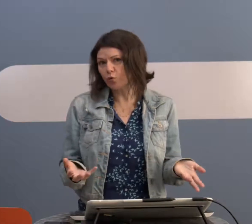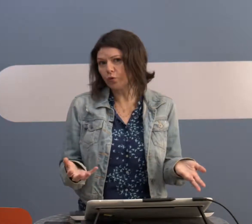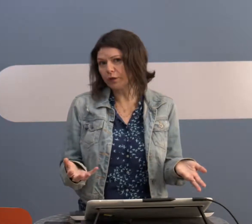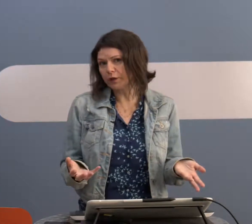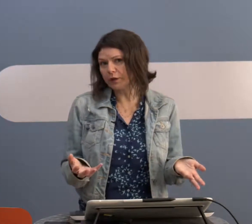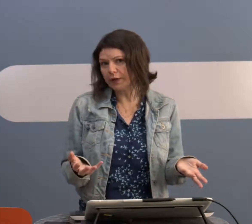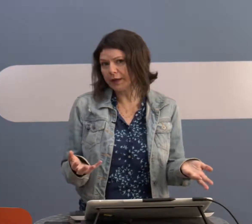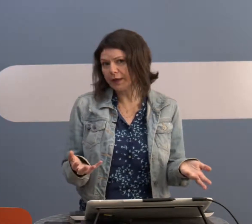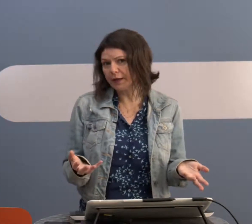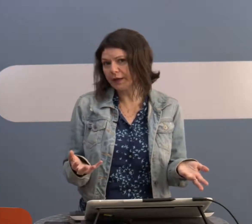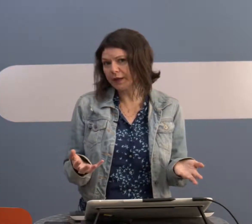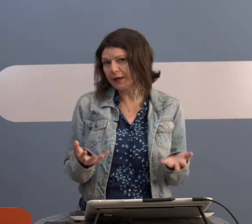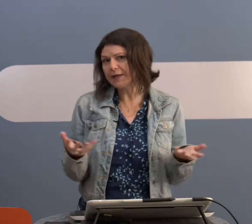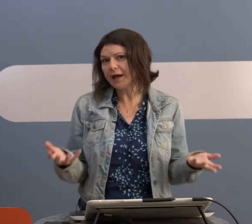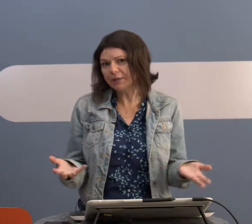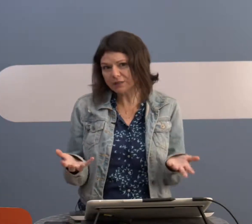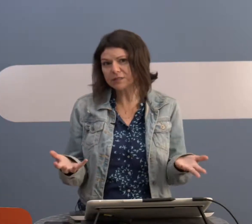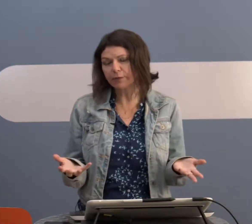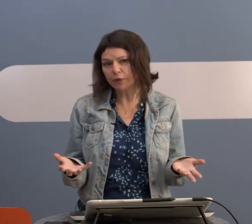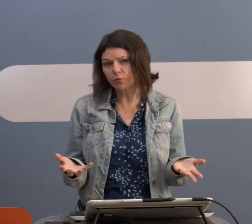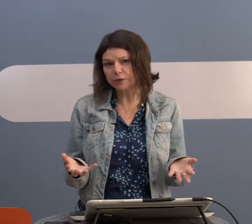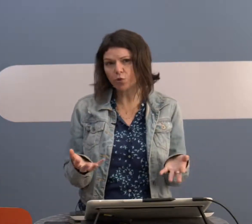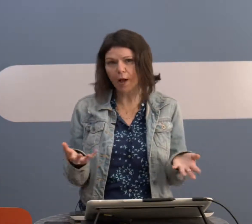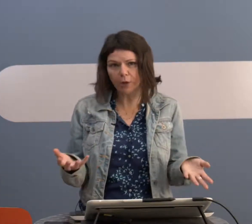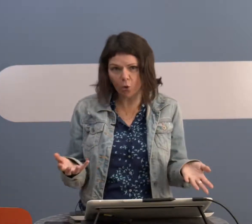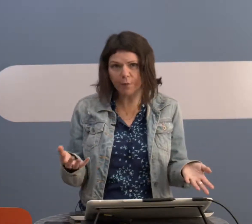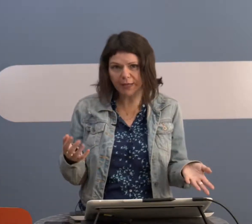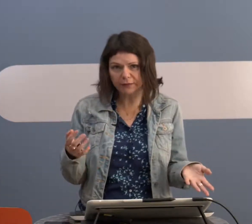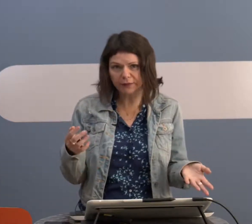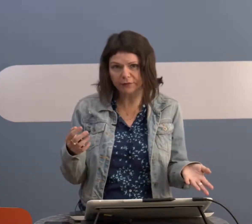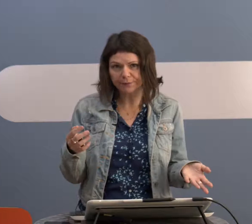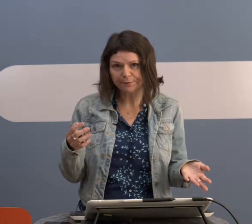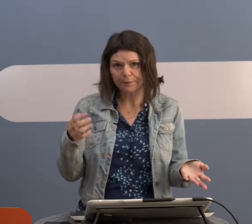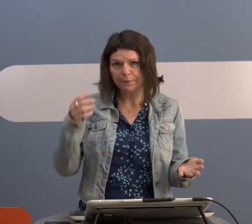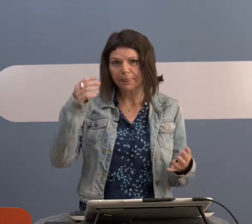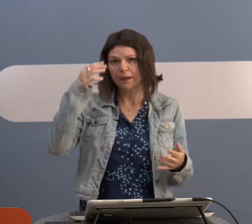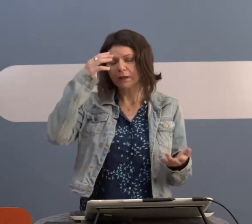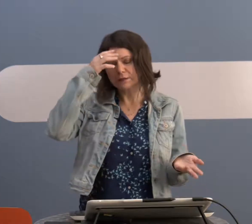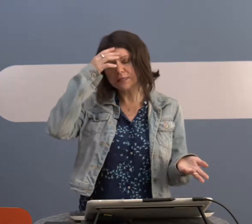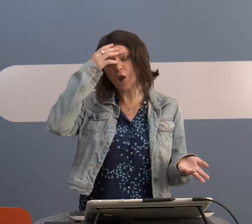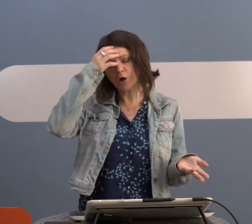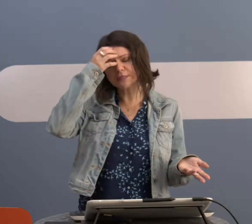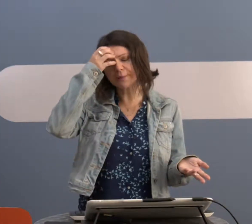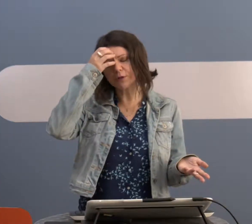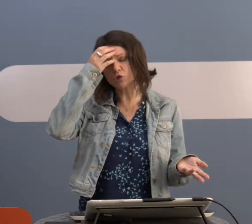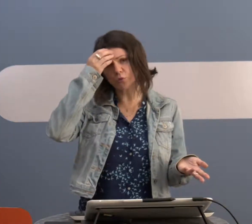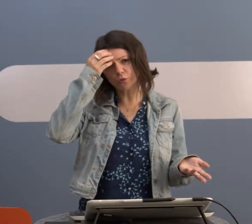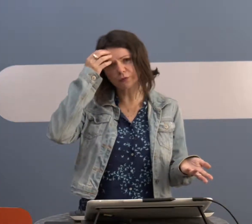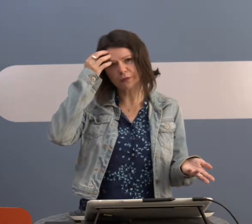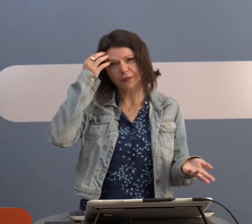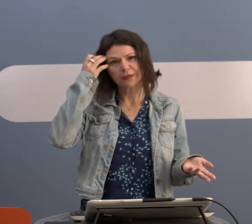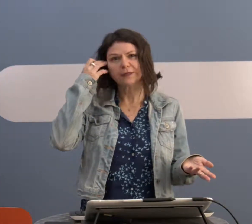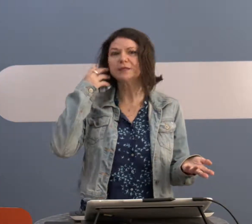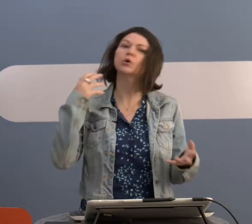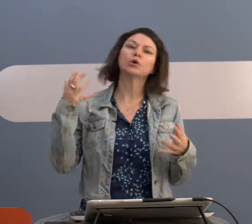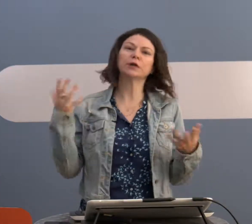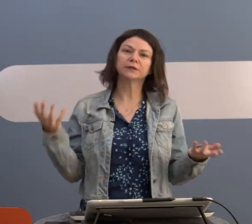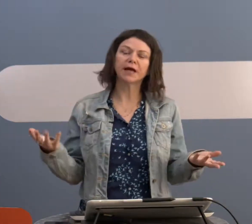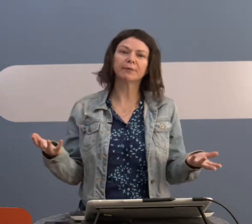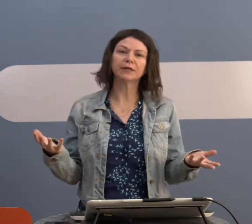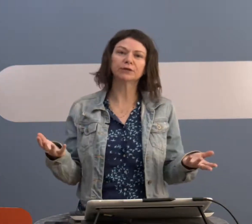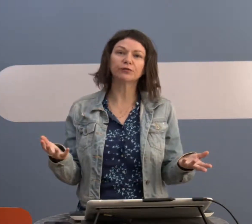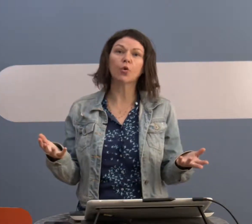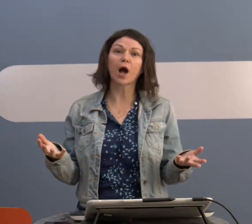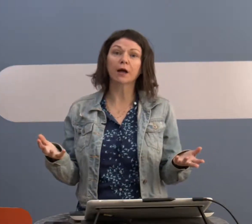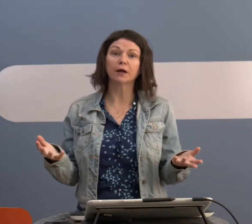לנו לקיים את עצמנו בצורה מכובדת. זה לא כזה פשוט, כי הזכויות